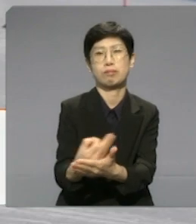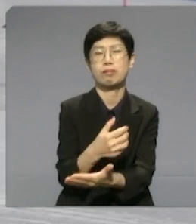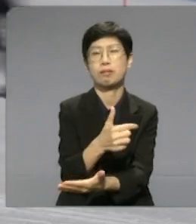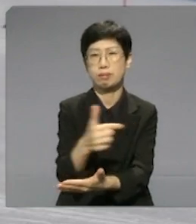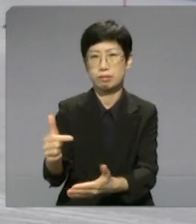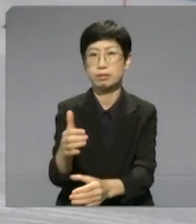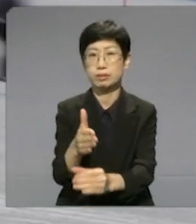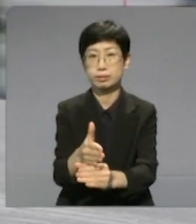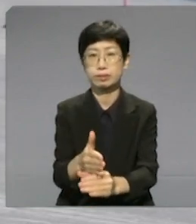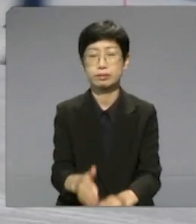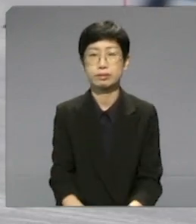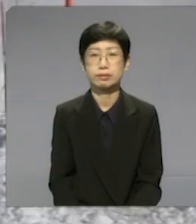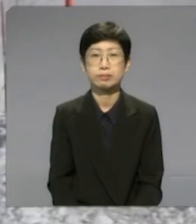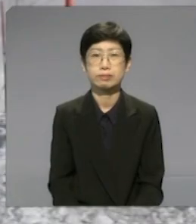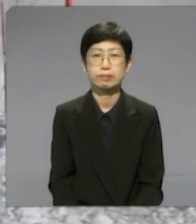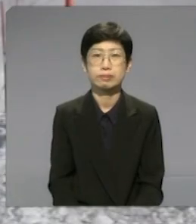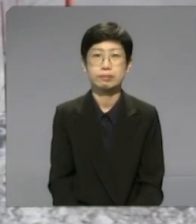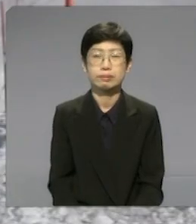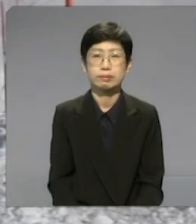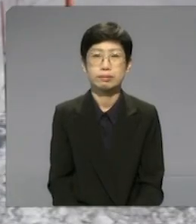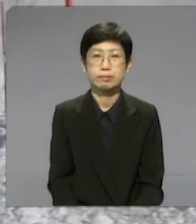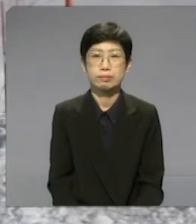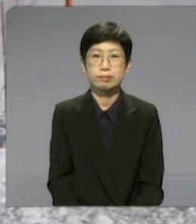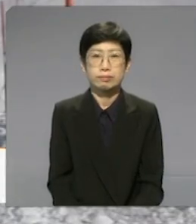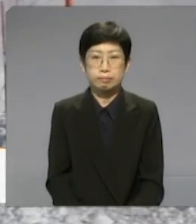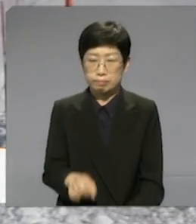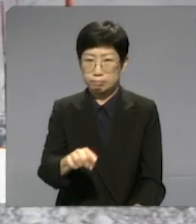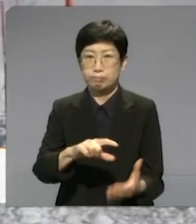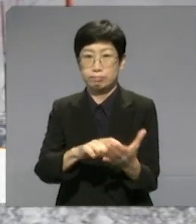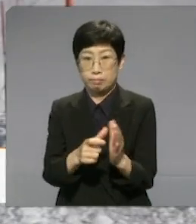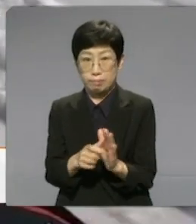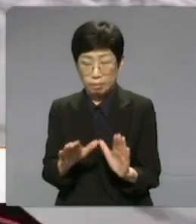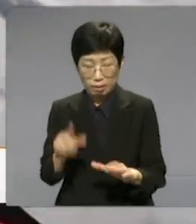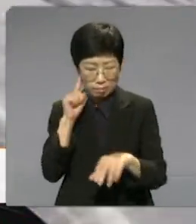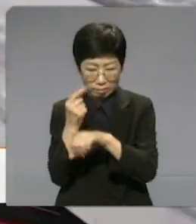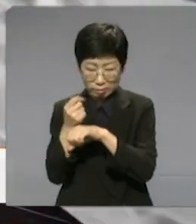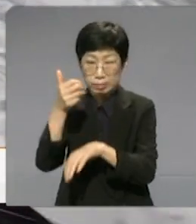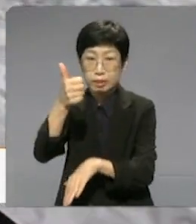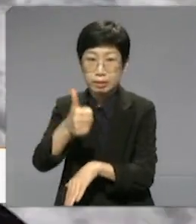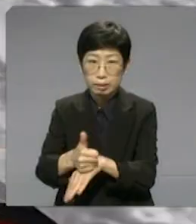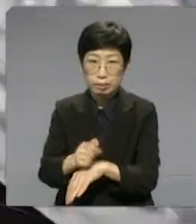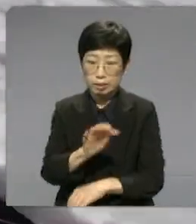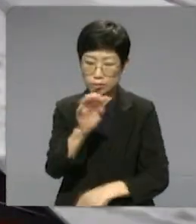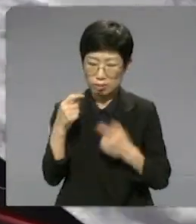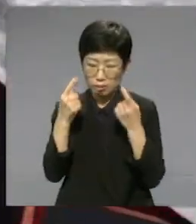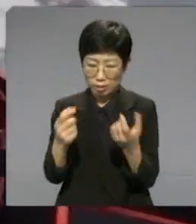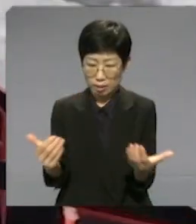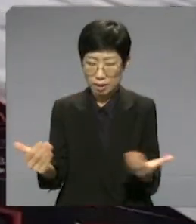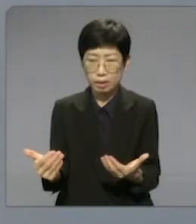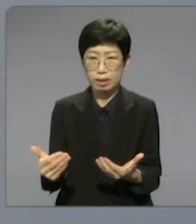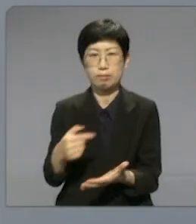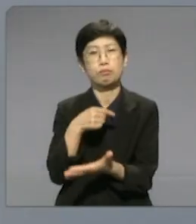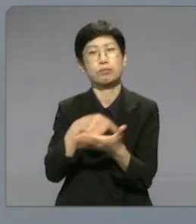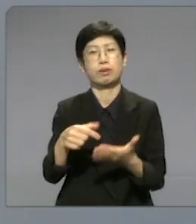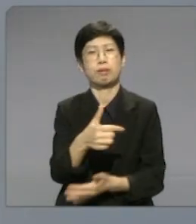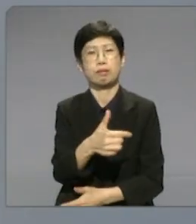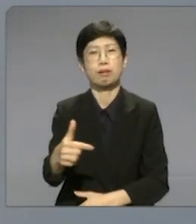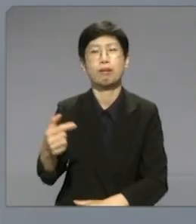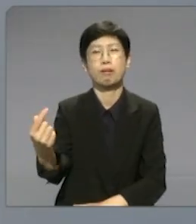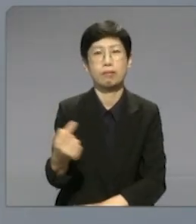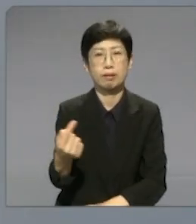관광산업에서 큰 비중을 차지하고 있습니다 그만큼 이번 연구결과는 유럽 관광업에 큰 충격을 줄 것으로